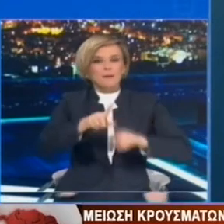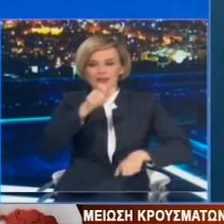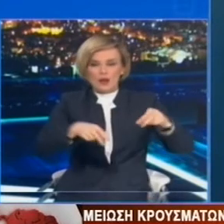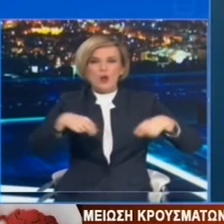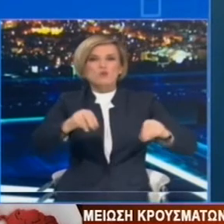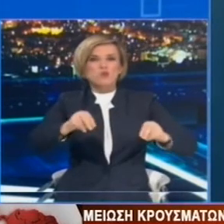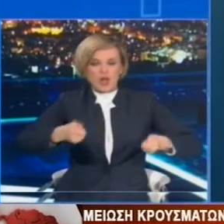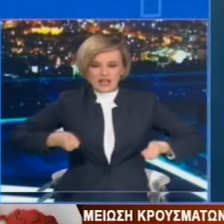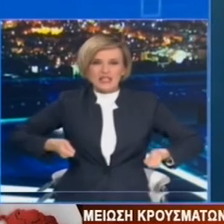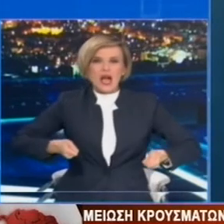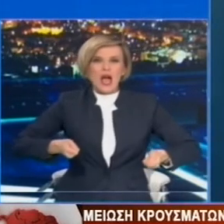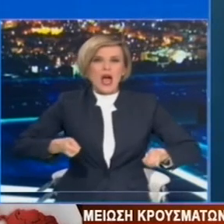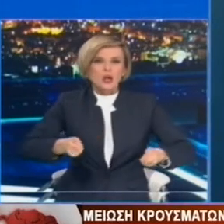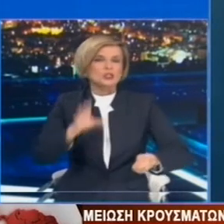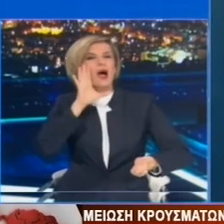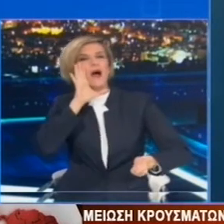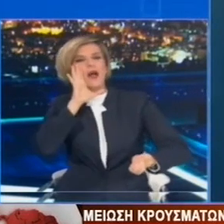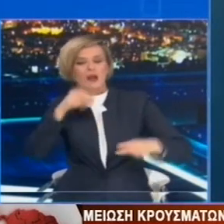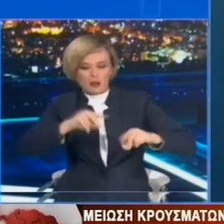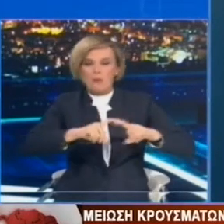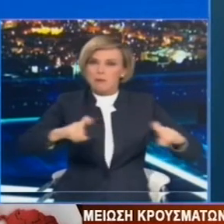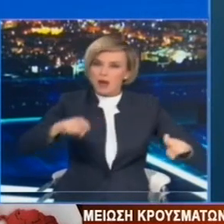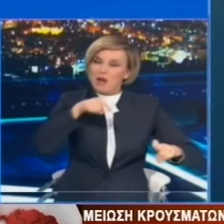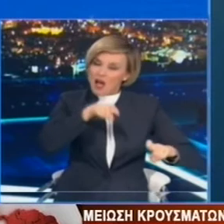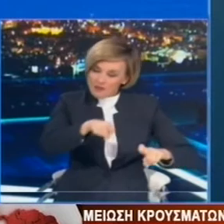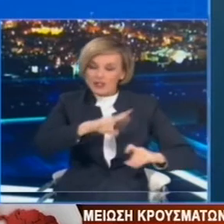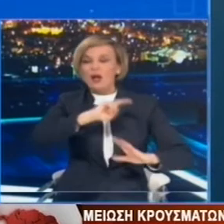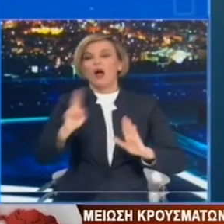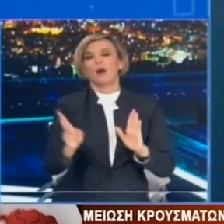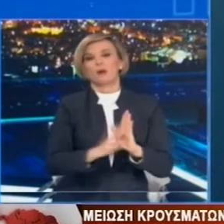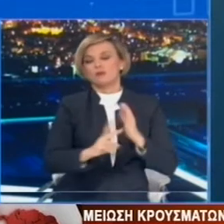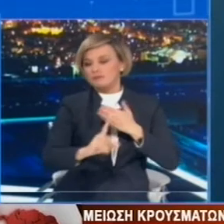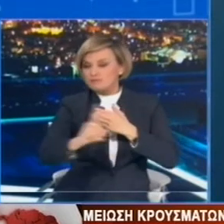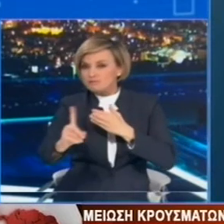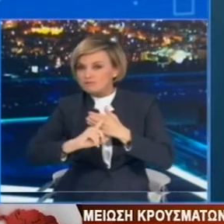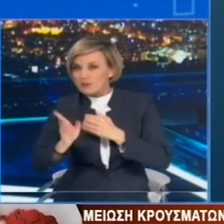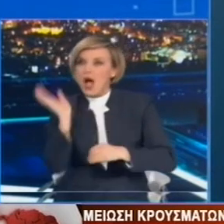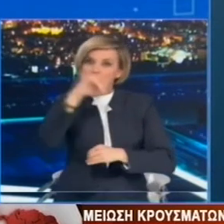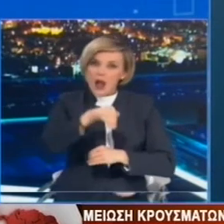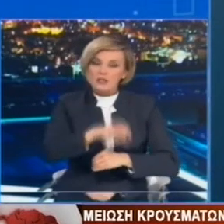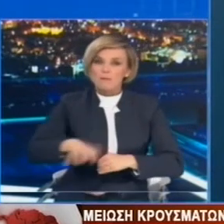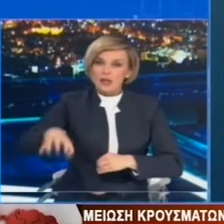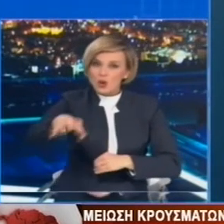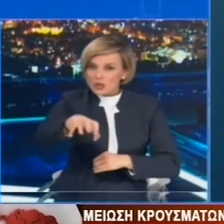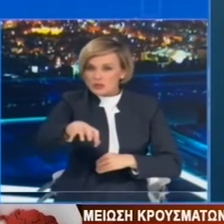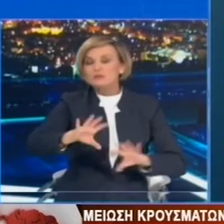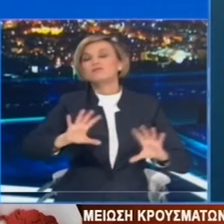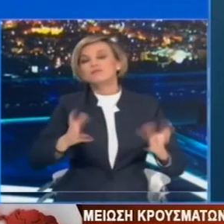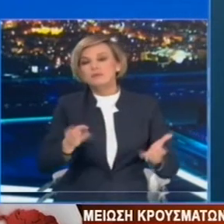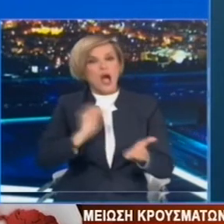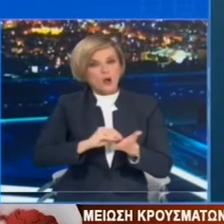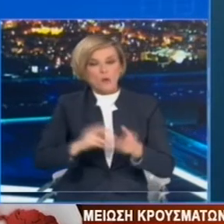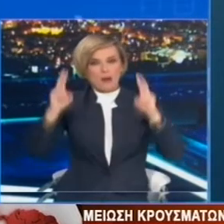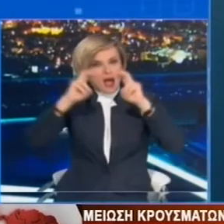μας αναγκάζει να θέσουμε περιοριστικούς όρους σε όλη την περιοχή. Επίσης, ενημερωτικά επισημαίνουμε ότι το 81,23% των ενεργών αυτών